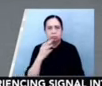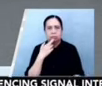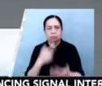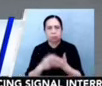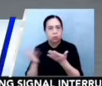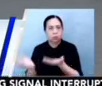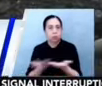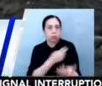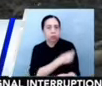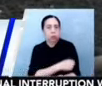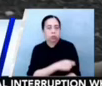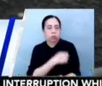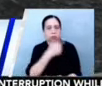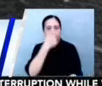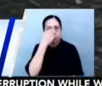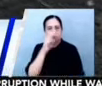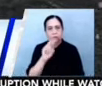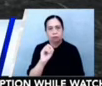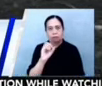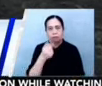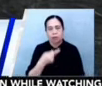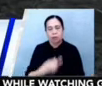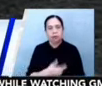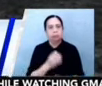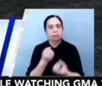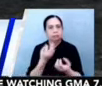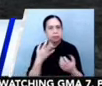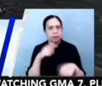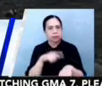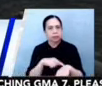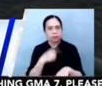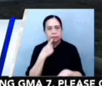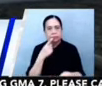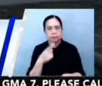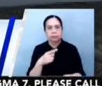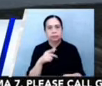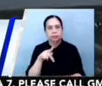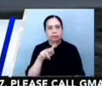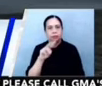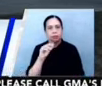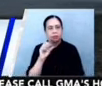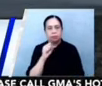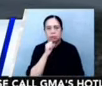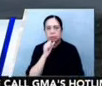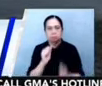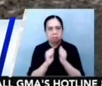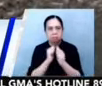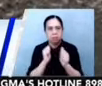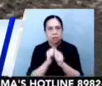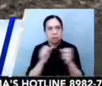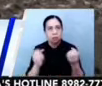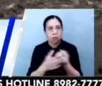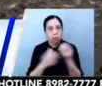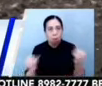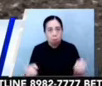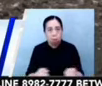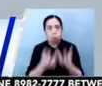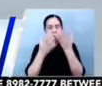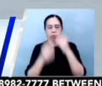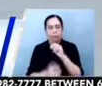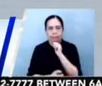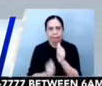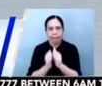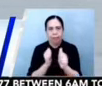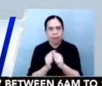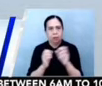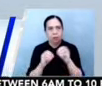epekto ng vag ilang beses na ring sinabi ng fiv hindi ito senyales na puputok ang Bulkang Taal lalo't wala namang lindol na